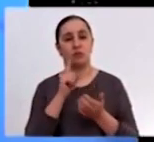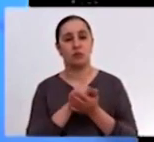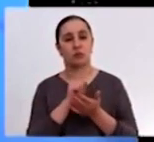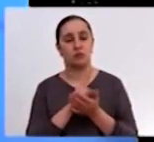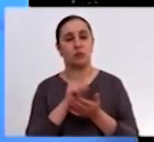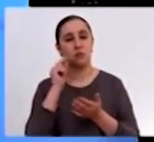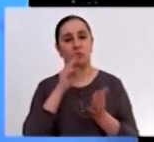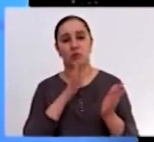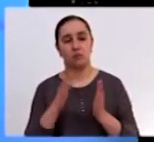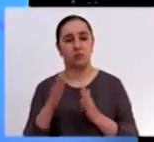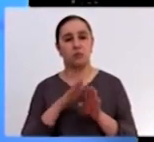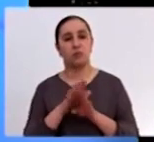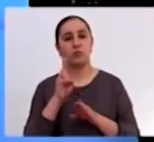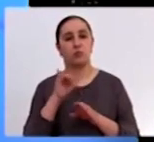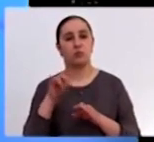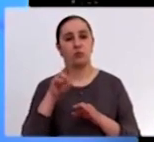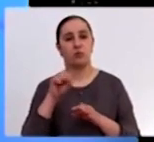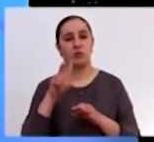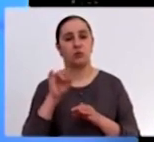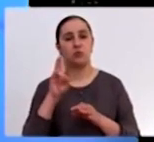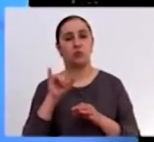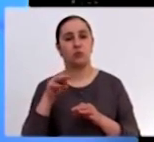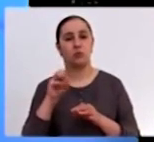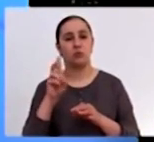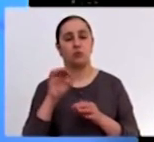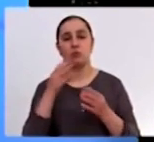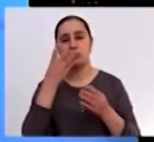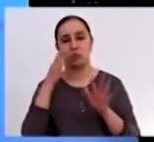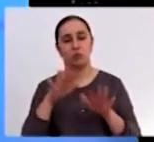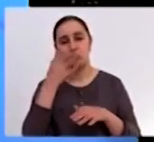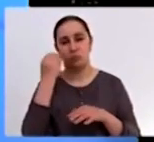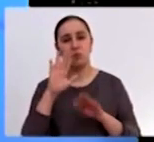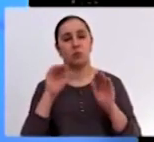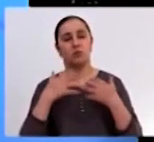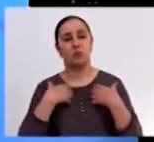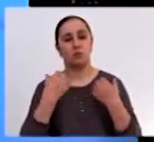vaqtida bajarib, kundalik.com saytiga joylashni unutmang. Xayr, salomat bo'ling.